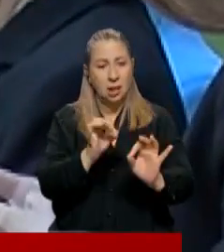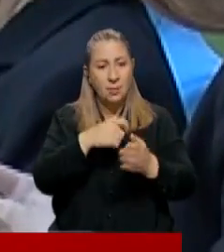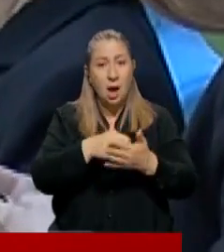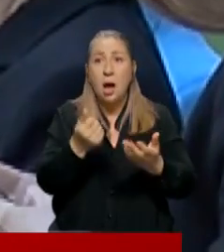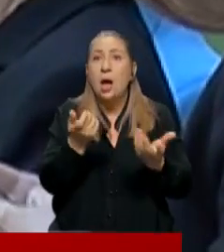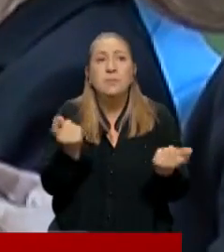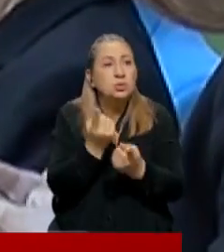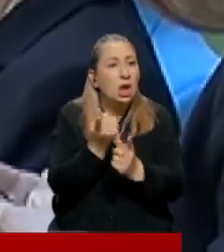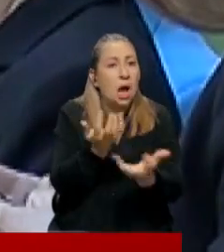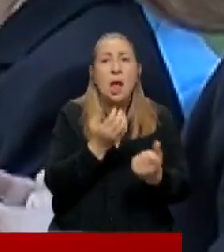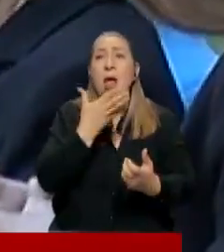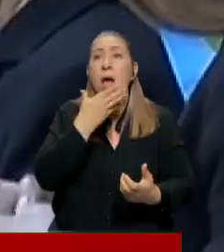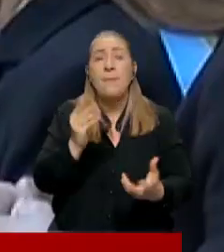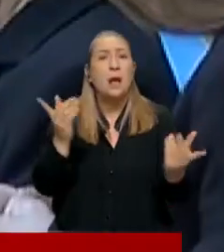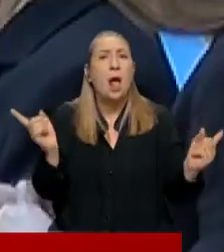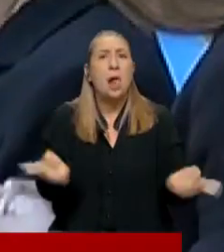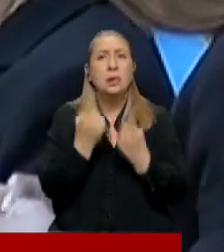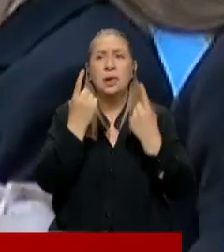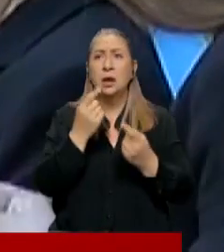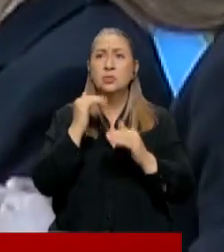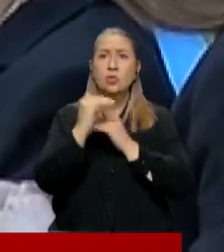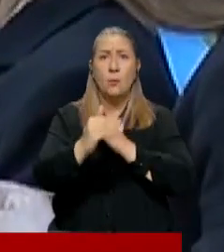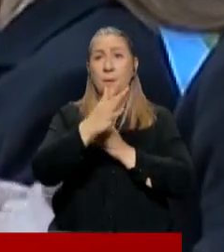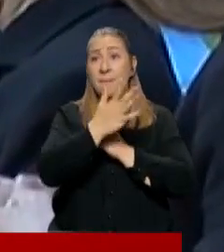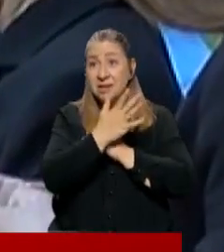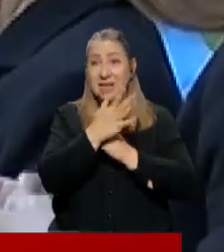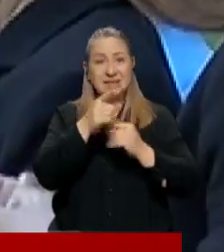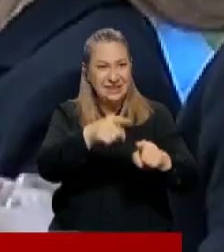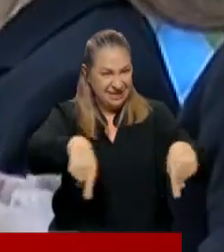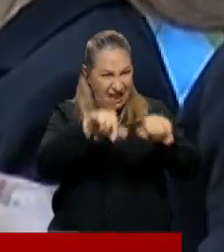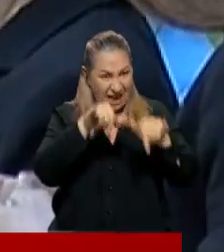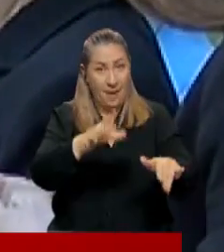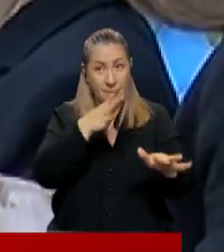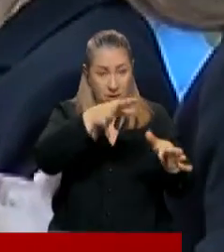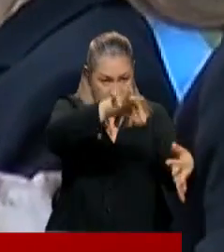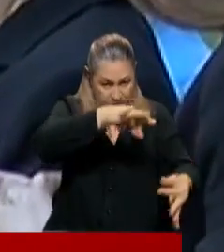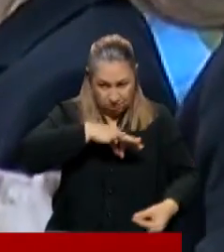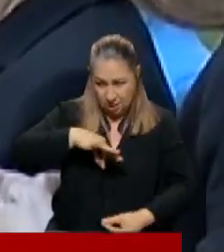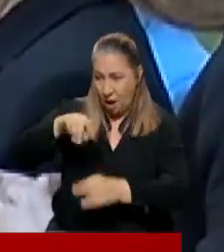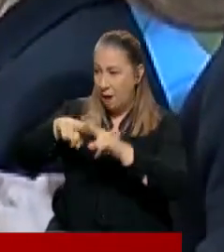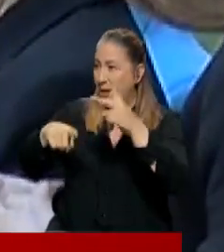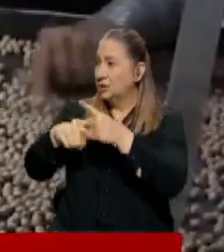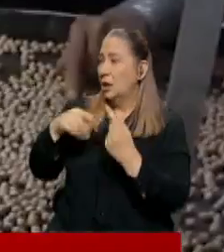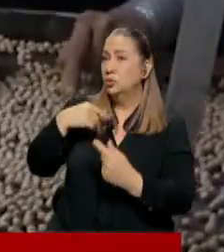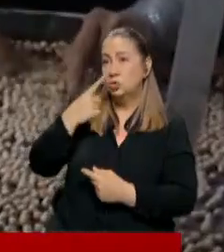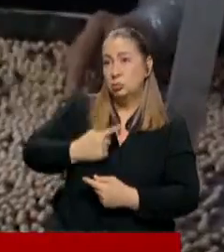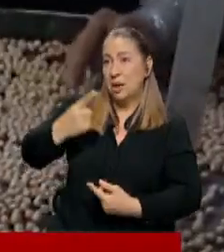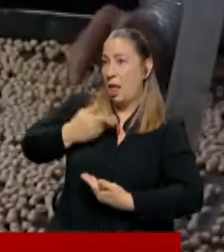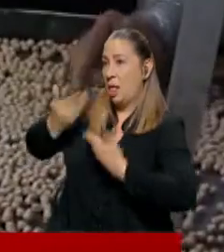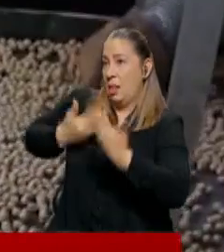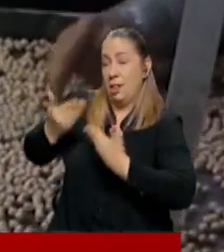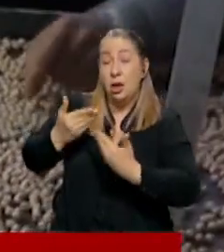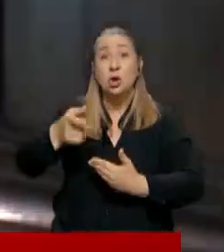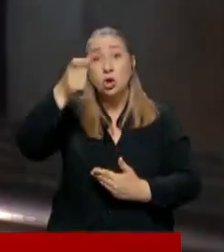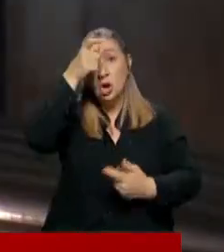gücünün düştüğünü, emeklinin durumunun ortada olduğunu, kamuoyunun bildiklerini, sizin bildiklerinizi A'dan Z'ye anlatma imkanı bulduk. Türk İş Başkanı